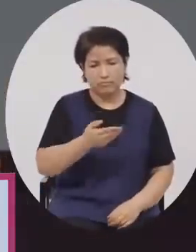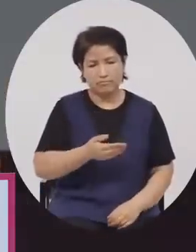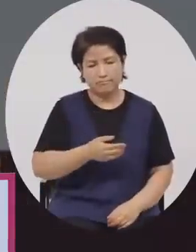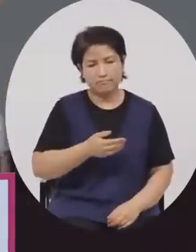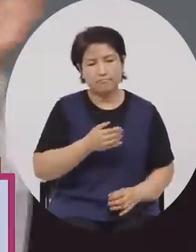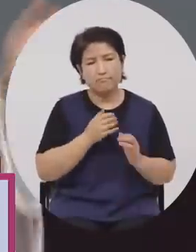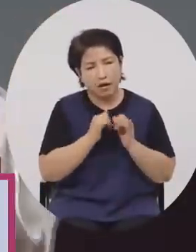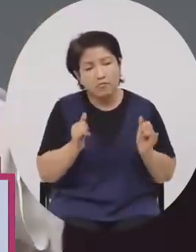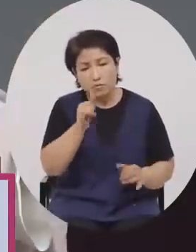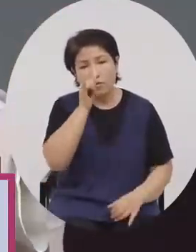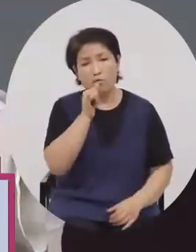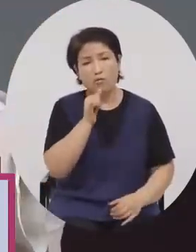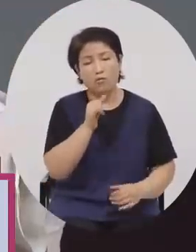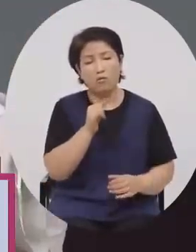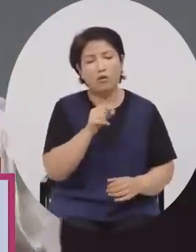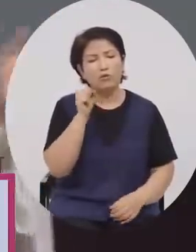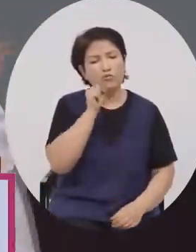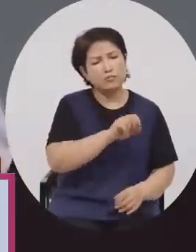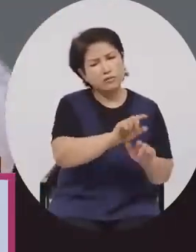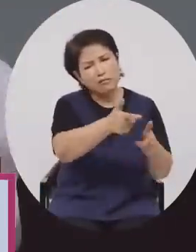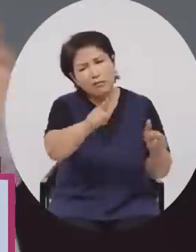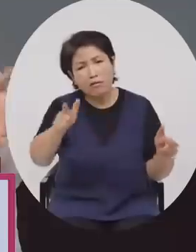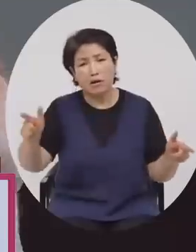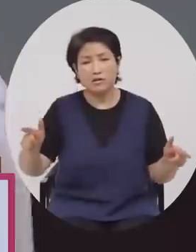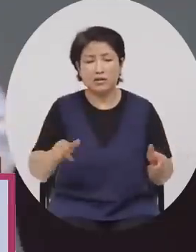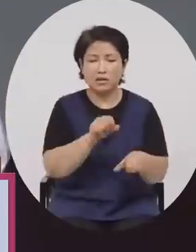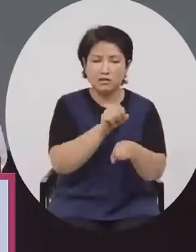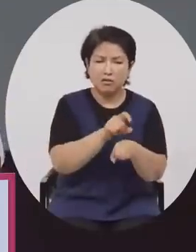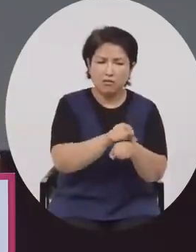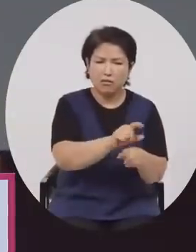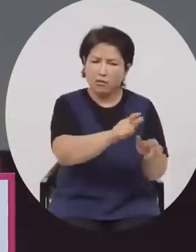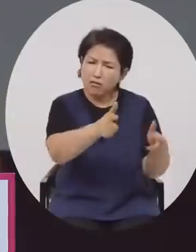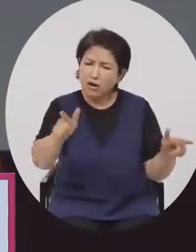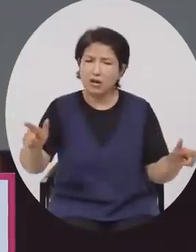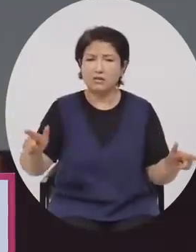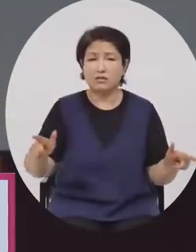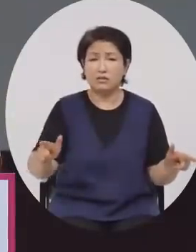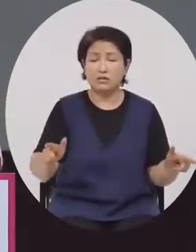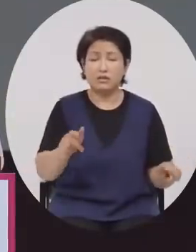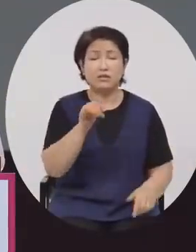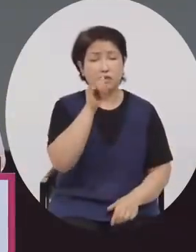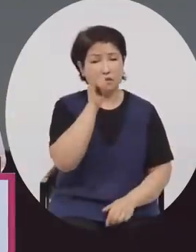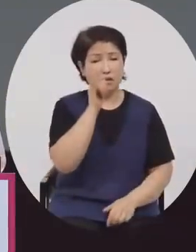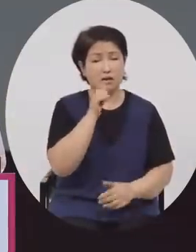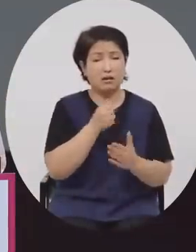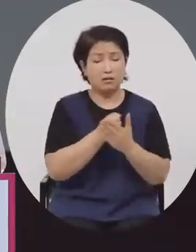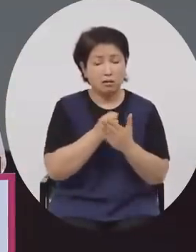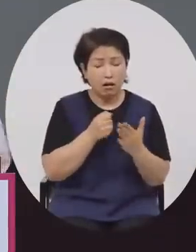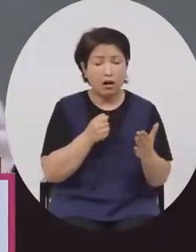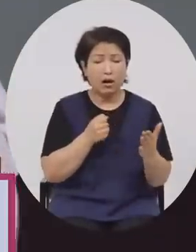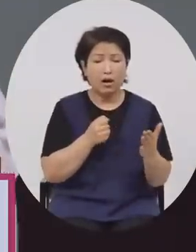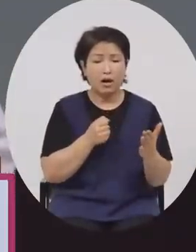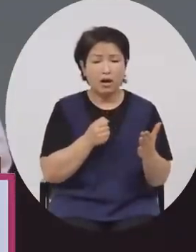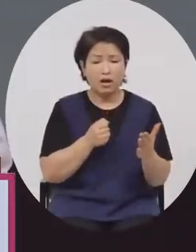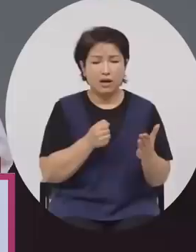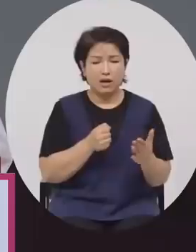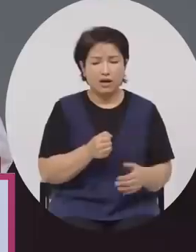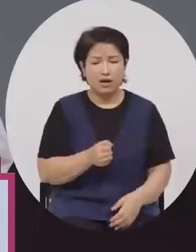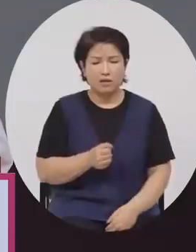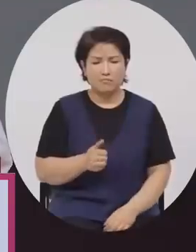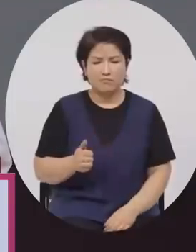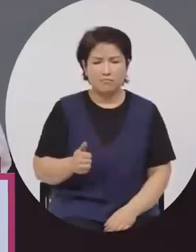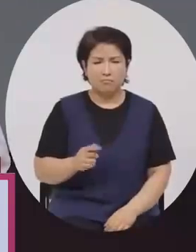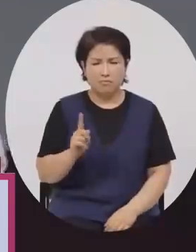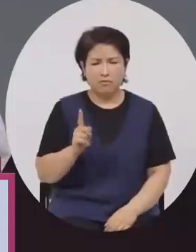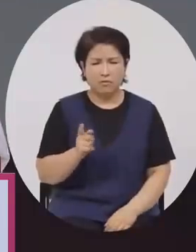있듯이 이런 취미 있는 사람도 있고 이런 성질 머리 있는 사람도 있단 말이에요. 그러니까 성질을 막 팍